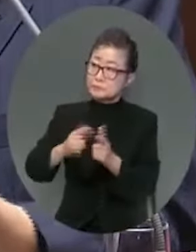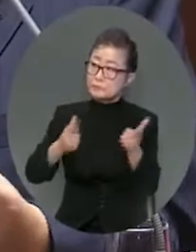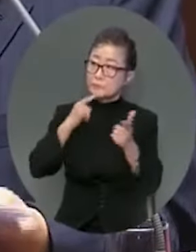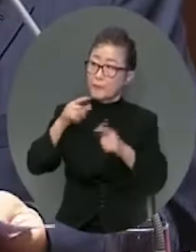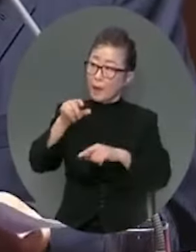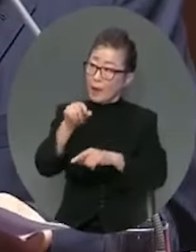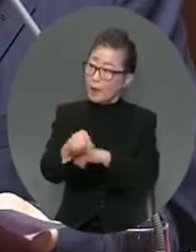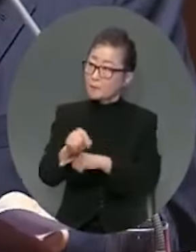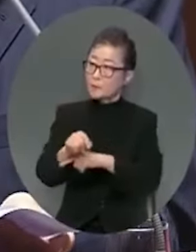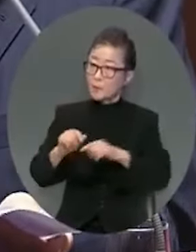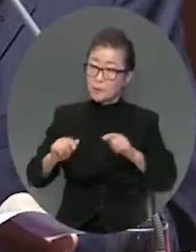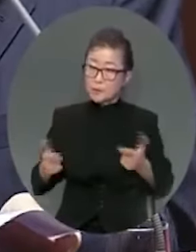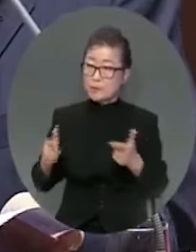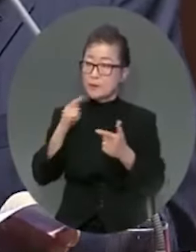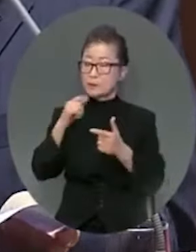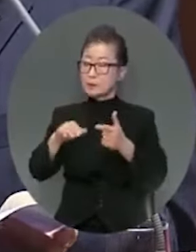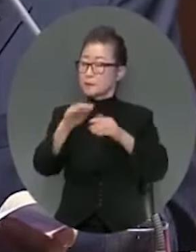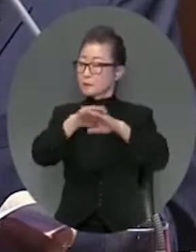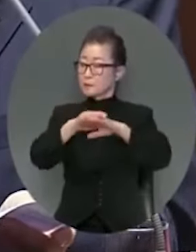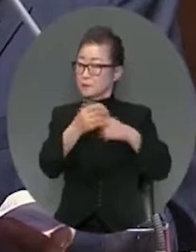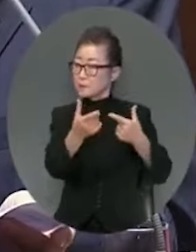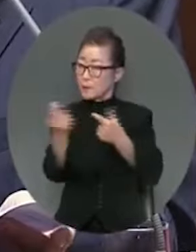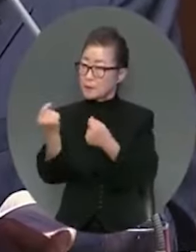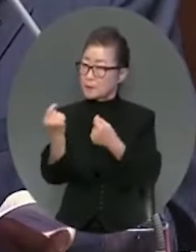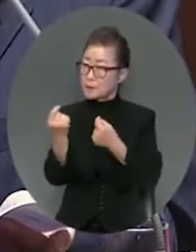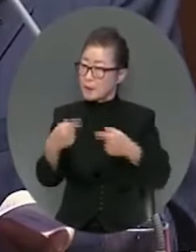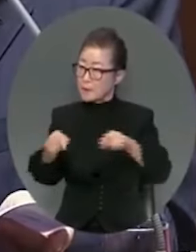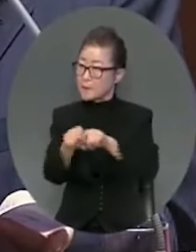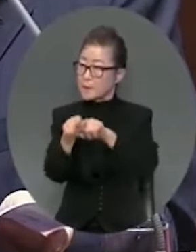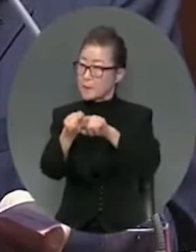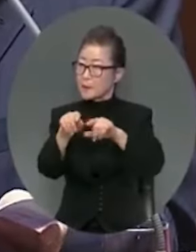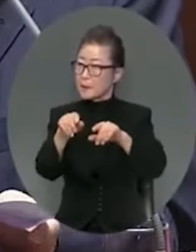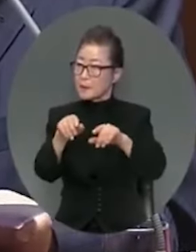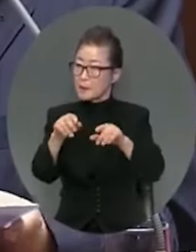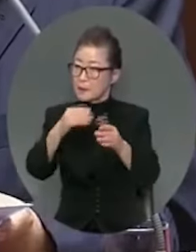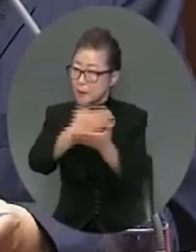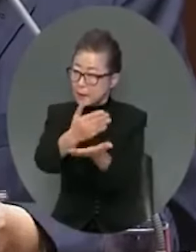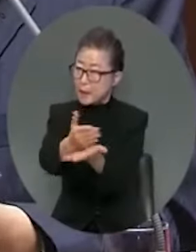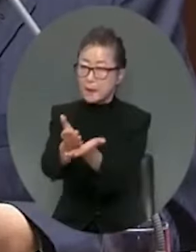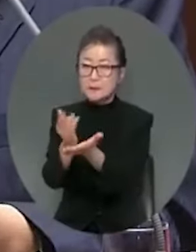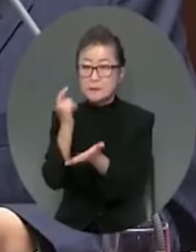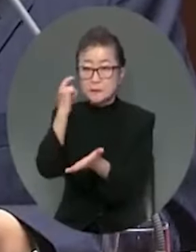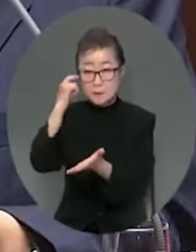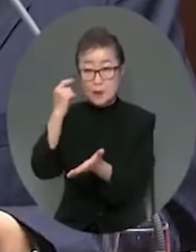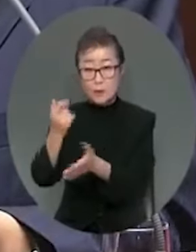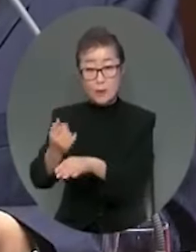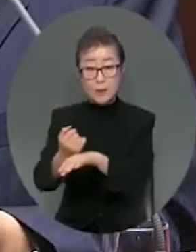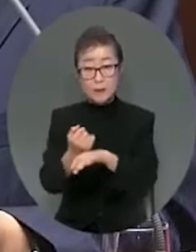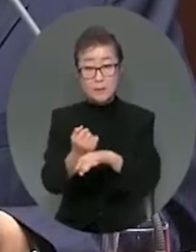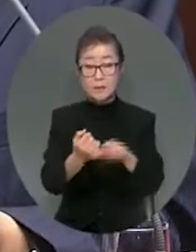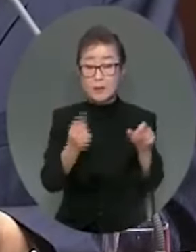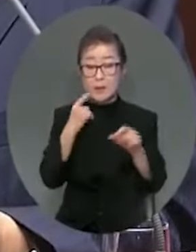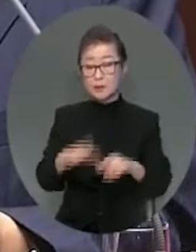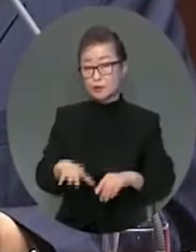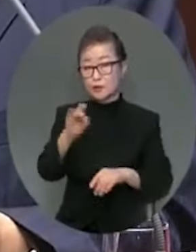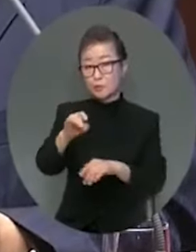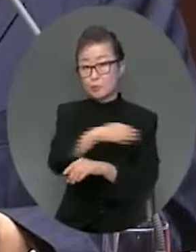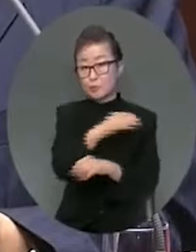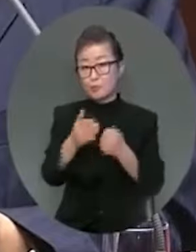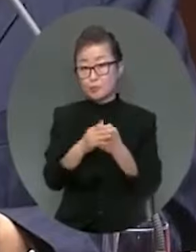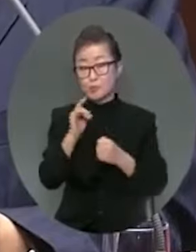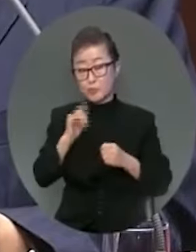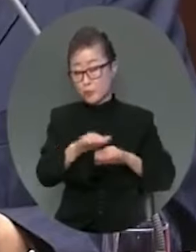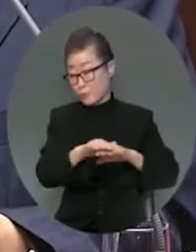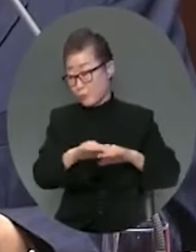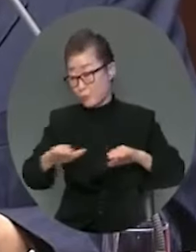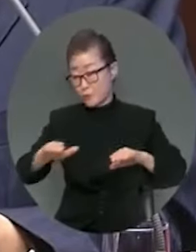행정 복층화냐 단층화냐 여러 가지 다양한 방안에 대해서 아까 말씀드린 바와 같이 제로 베이스에서 고민을 좀